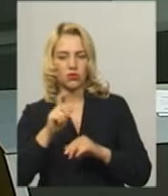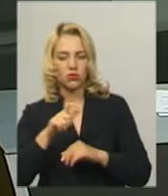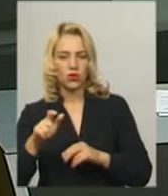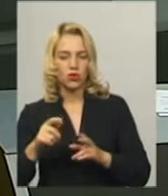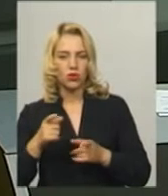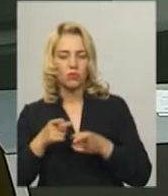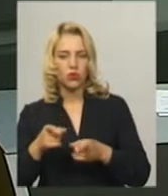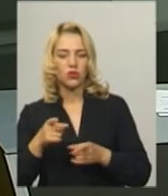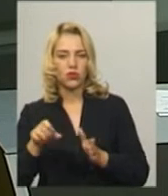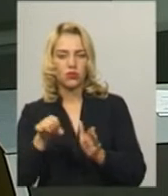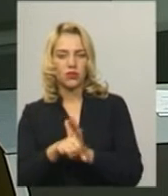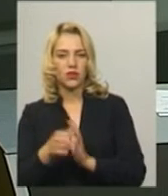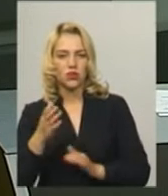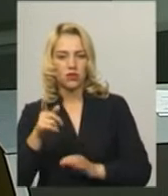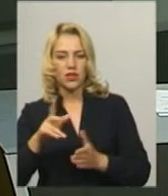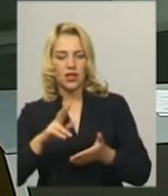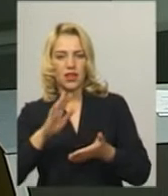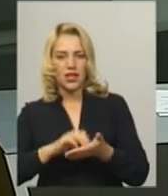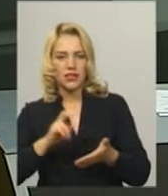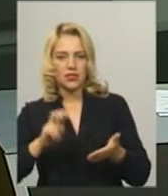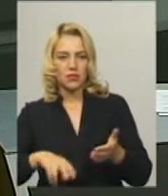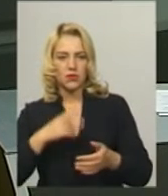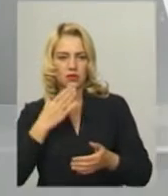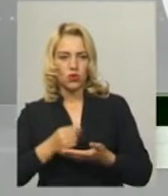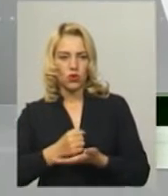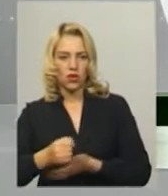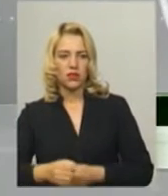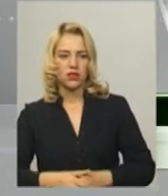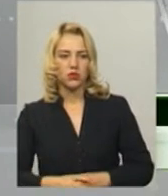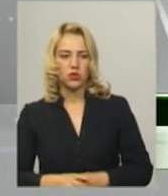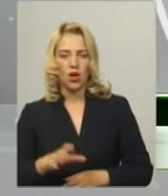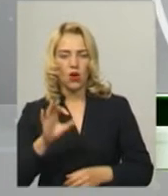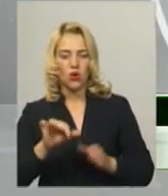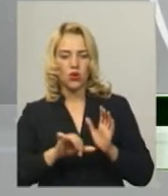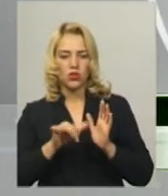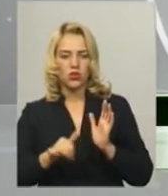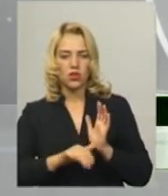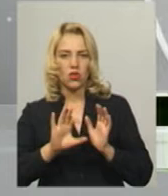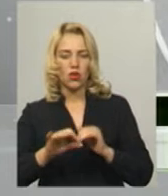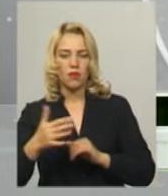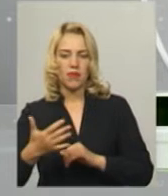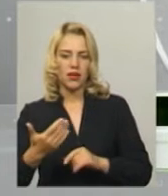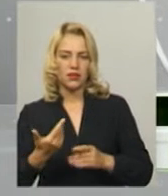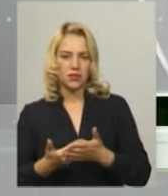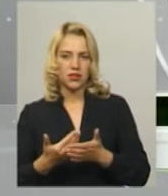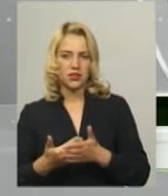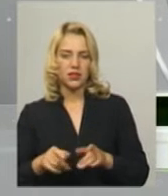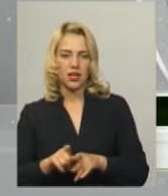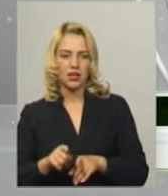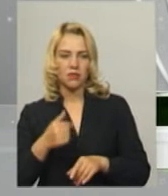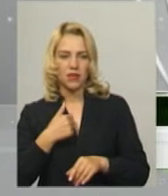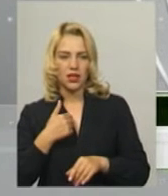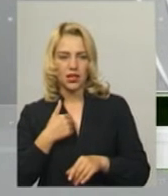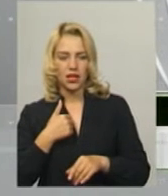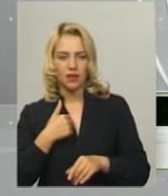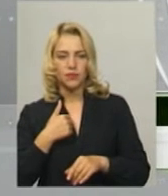погрожували йому вбивством, якщо він не зніме свою кандидатуру. О 16:05 десь так мене під